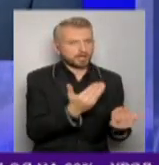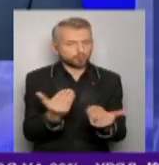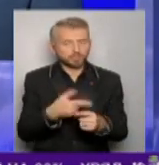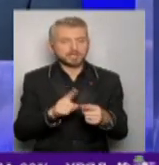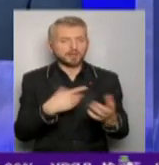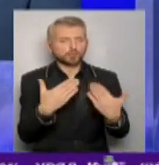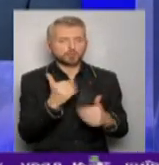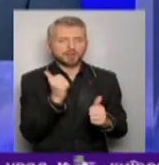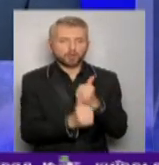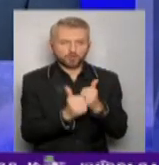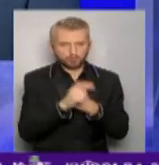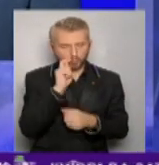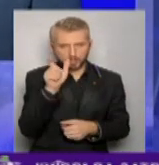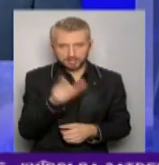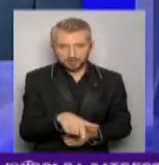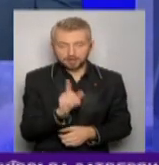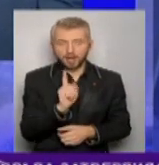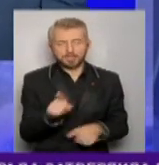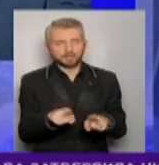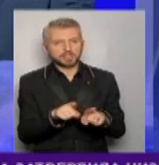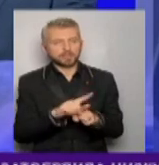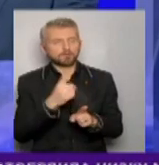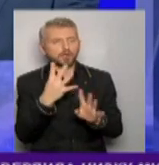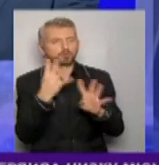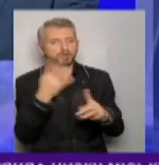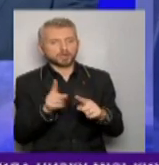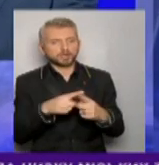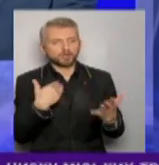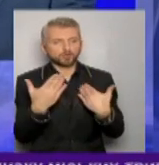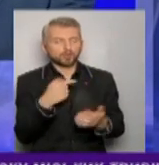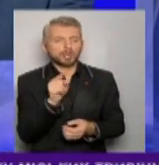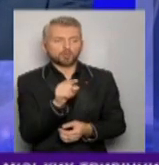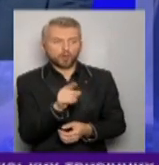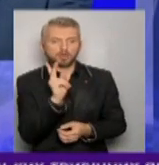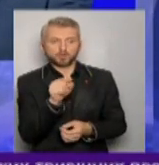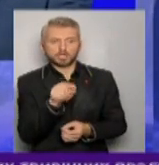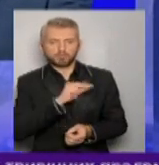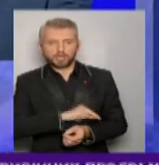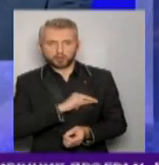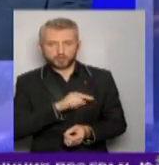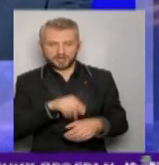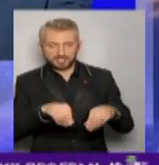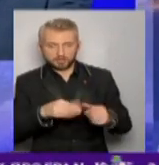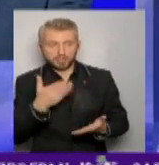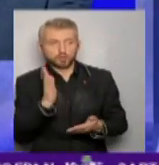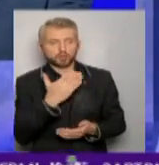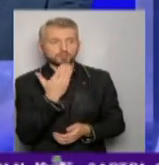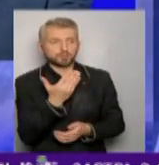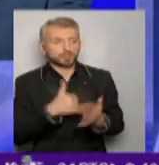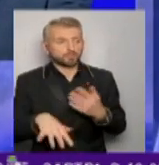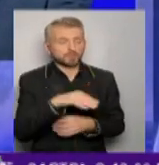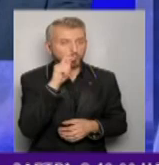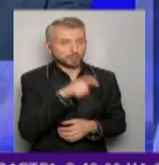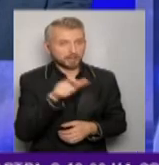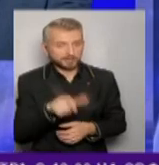стосується кожного українця. Але все-таки, в першу чергу, це стосується того, хто на ній працює, на цій землі. Якщо ми будемо запитувати усіх